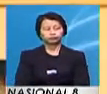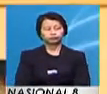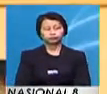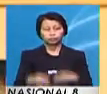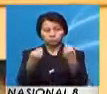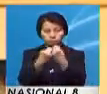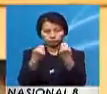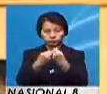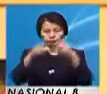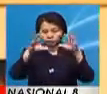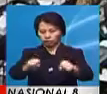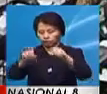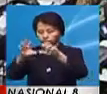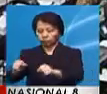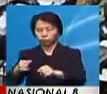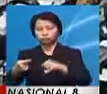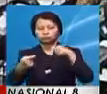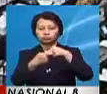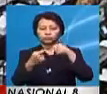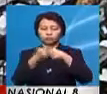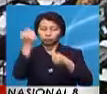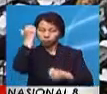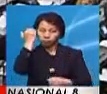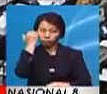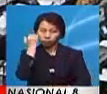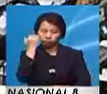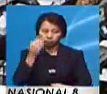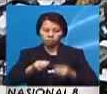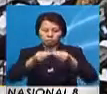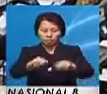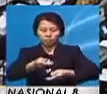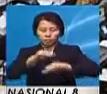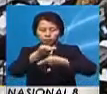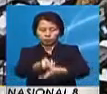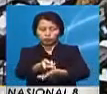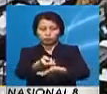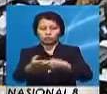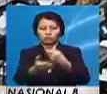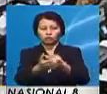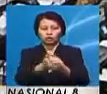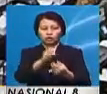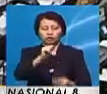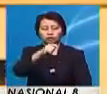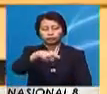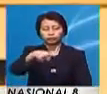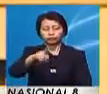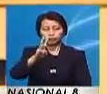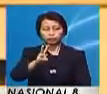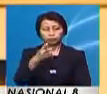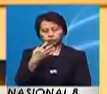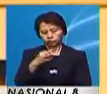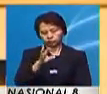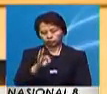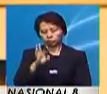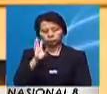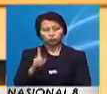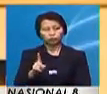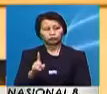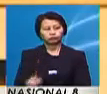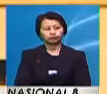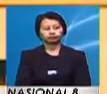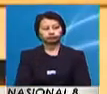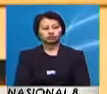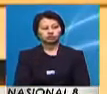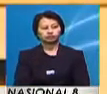Statistik tangkapan serta pendakwaan diambil di bawah Akta Pemberi Pinjam Wang APPW 1991. Kerajaan